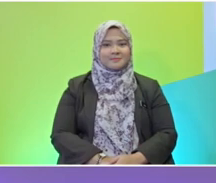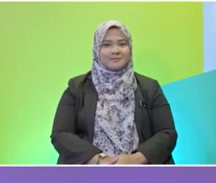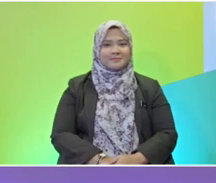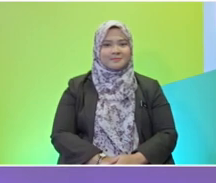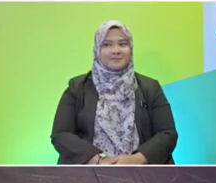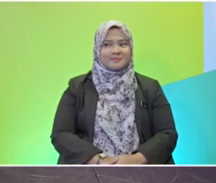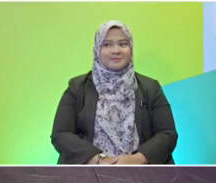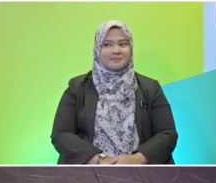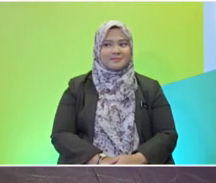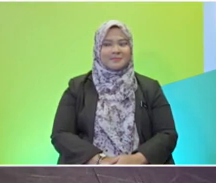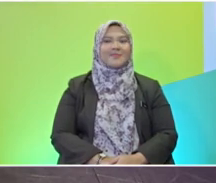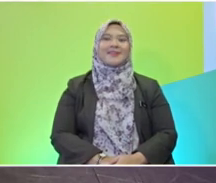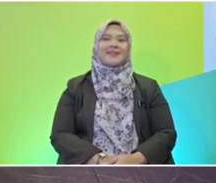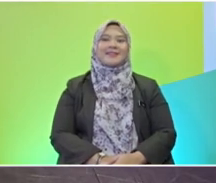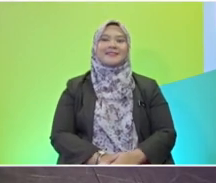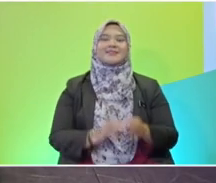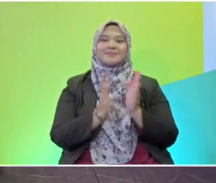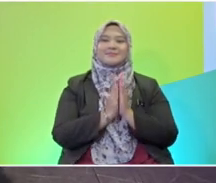terima kasih